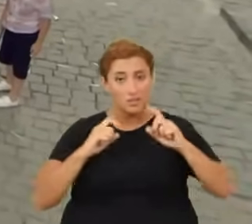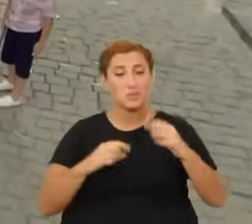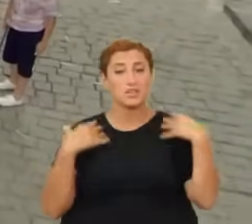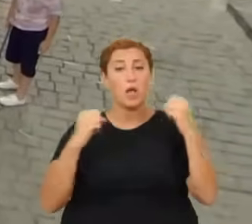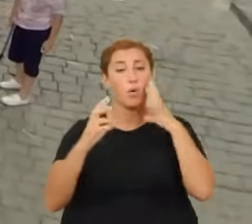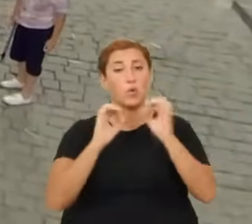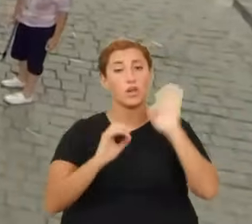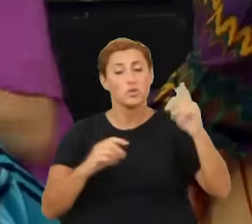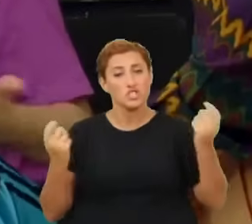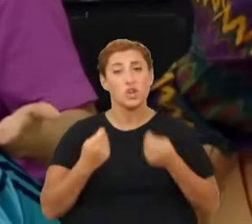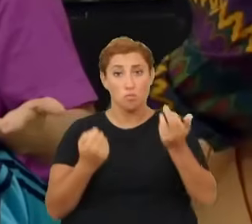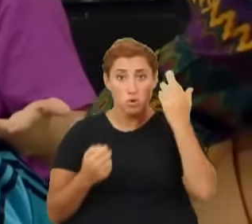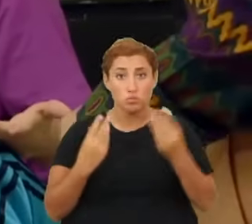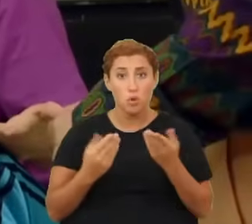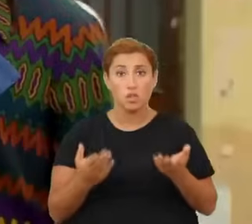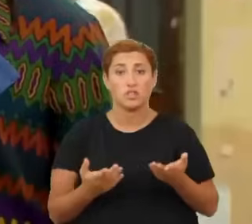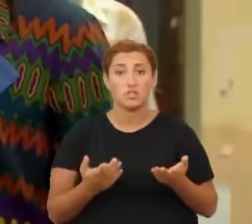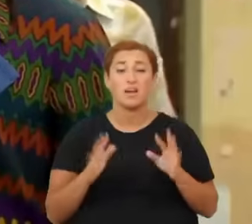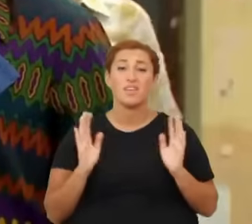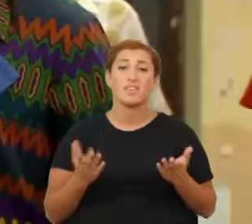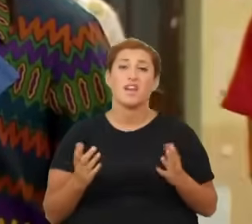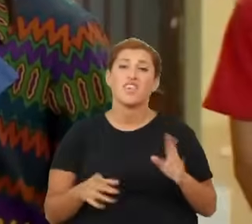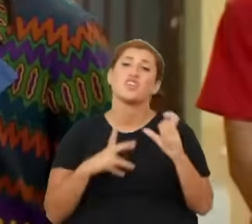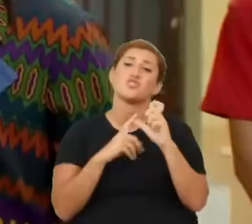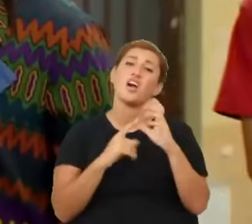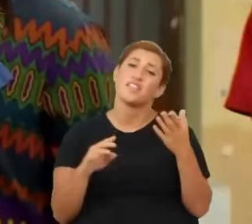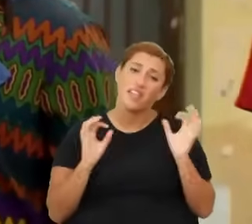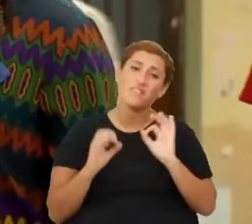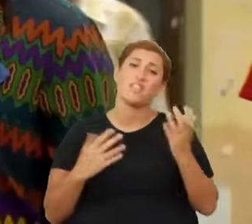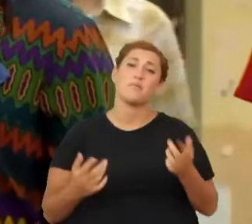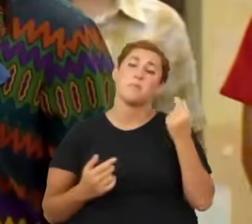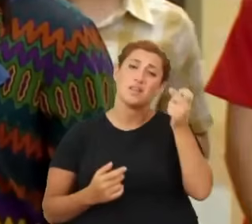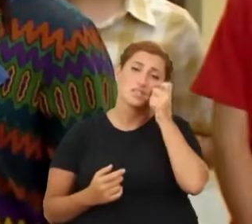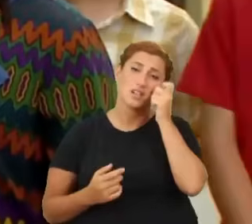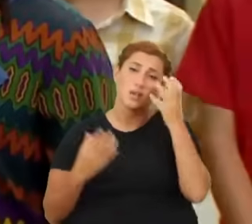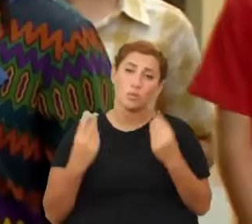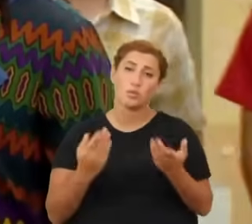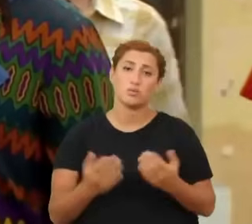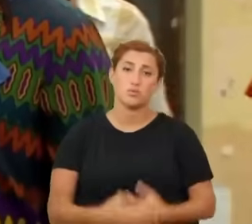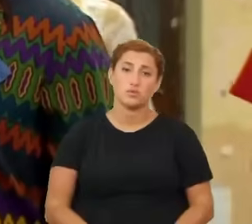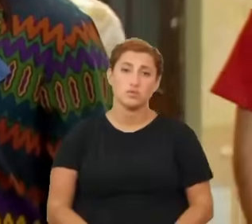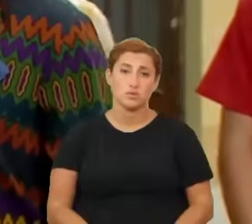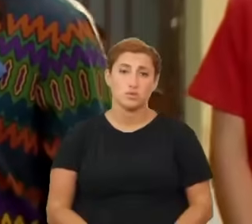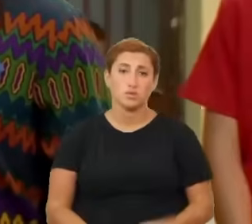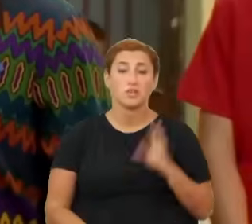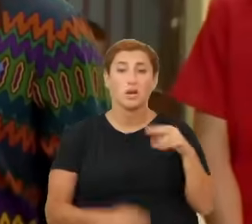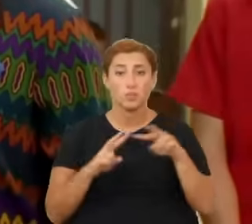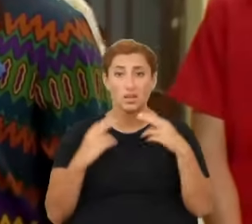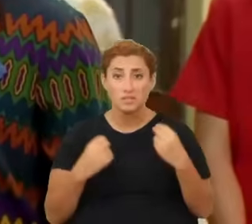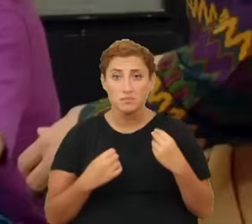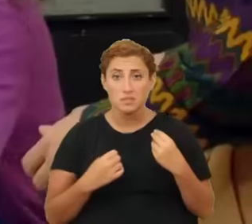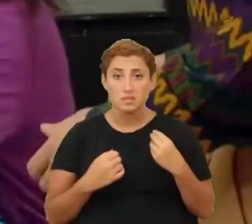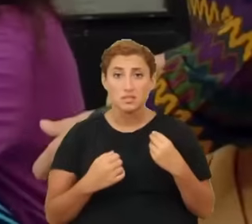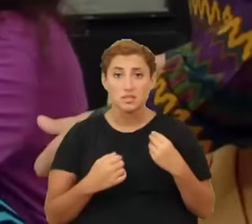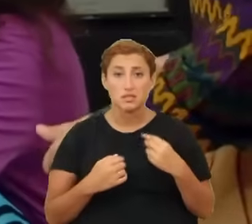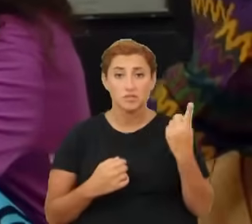O kadar çalışıyor şimdi. Boşuna mı olacak ya? Ya... Ya Şahin, evet ama ya. Biraz dikkatli olur musun? Ya Murat, iyi misin ya?